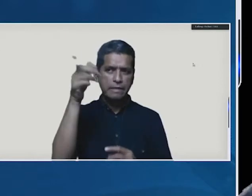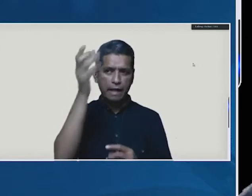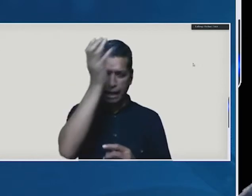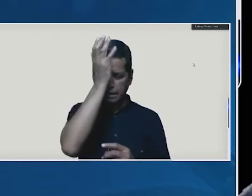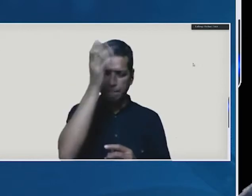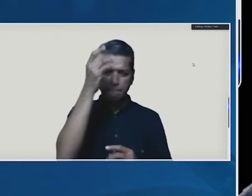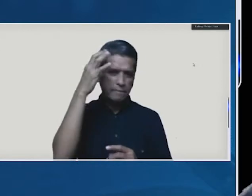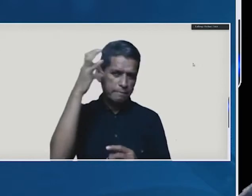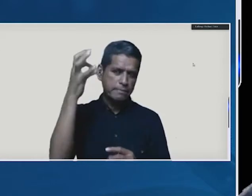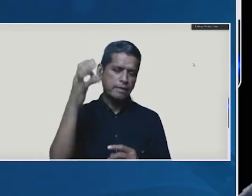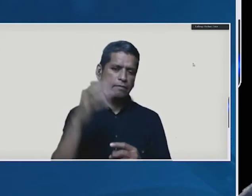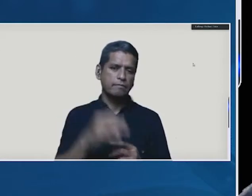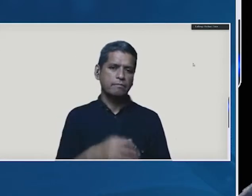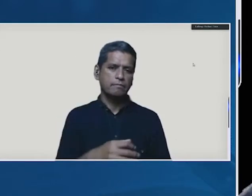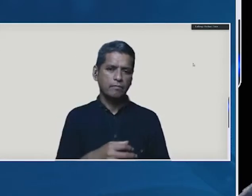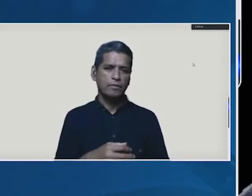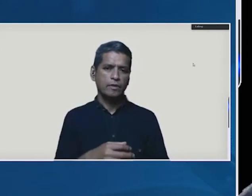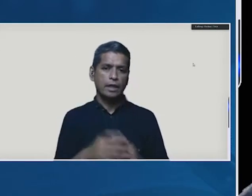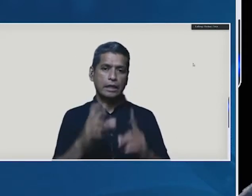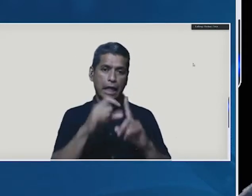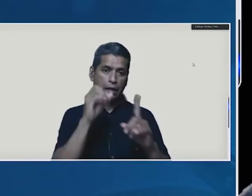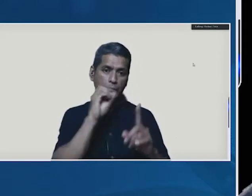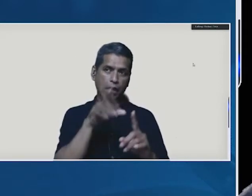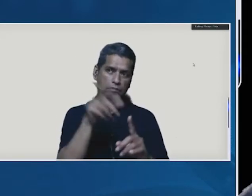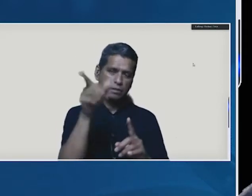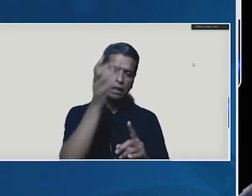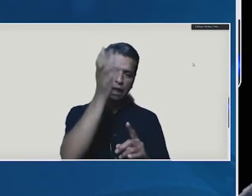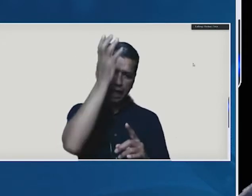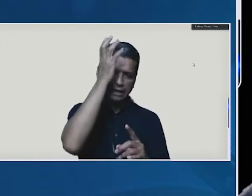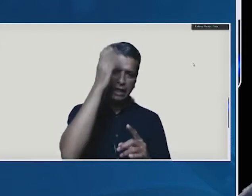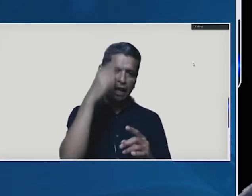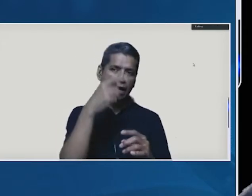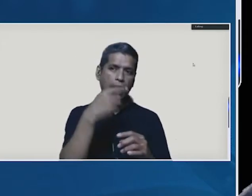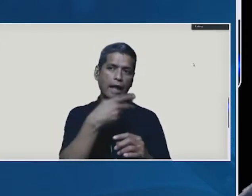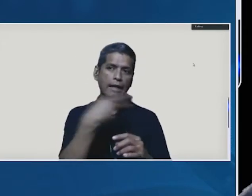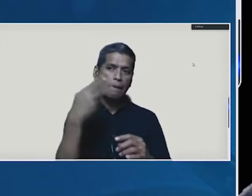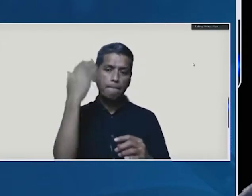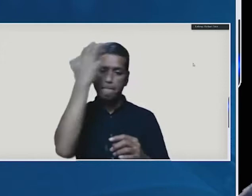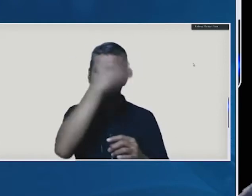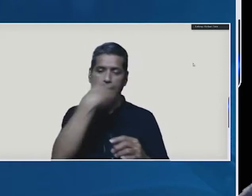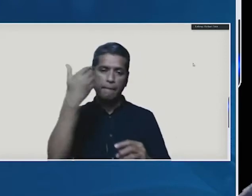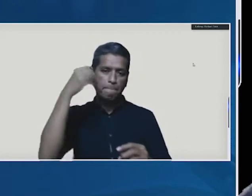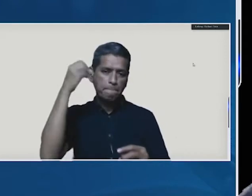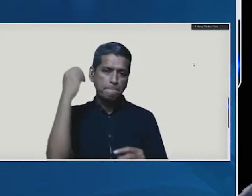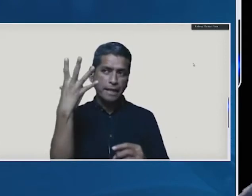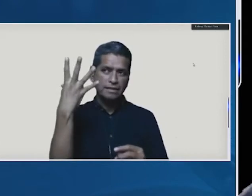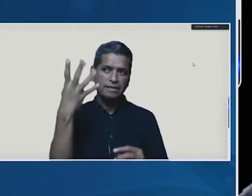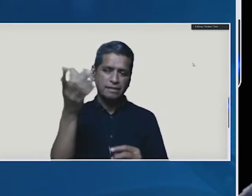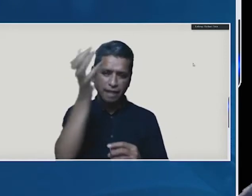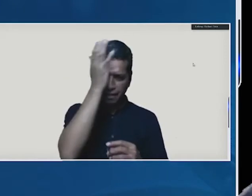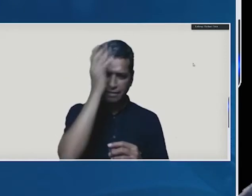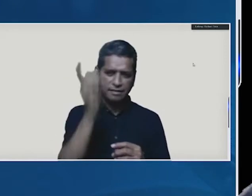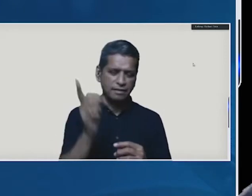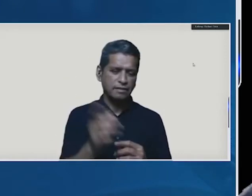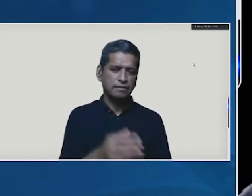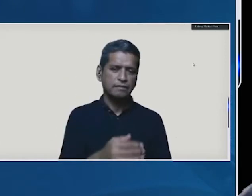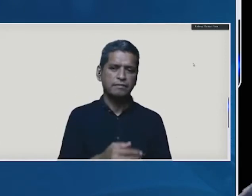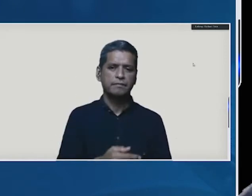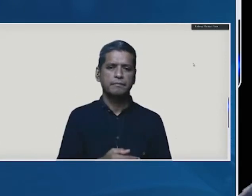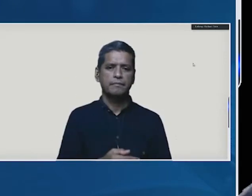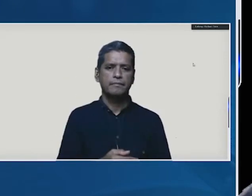ah sungguh membanggakan bahwa dia